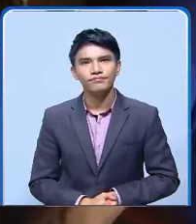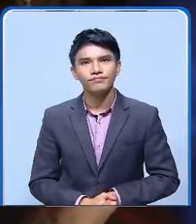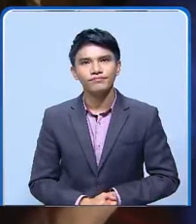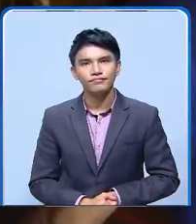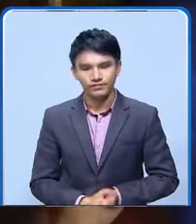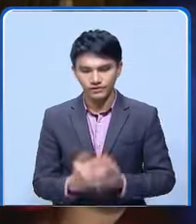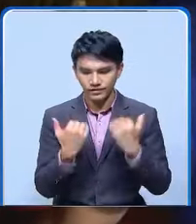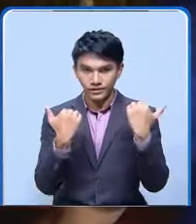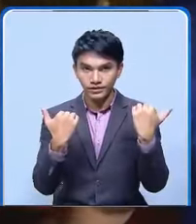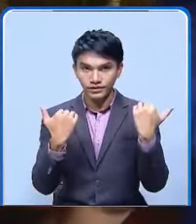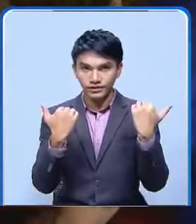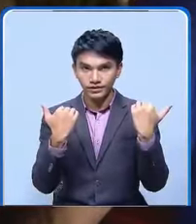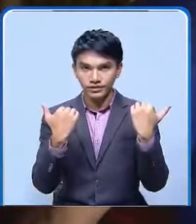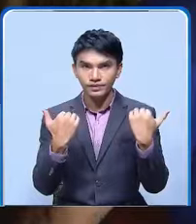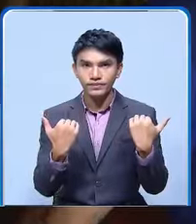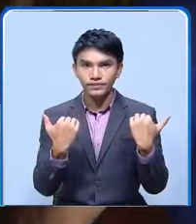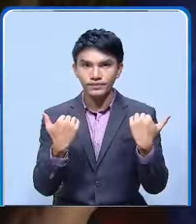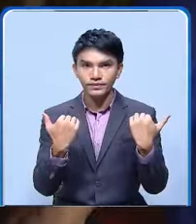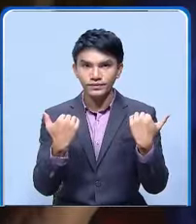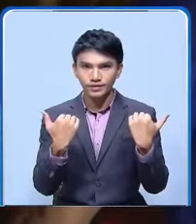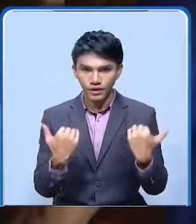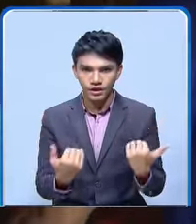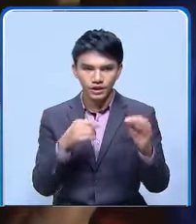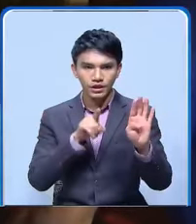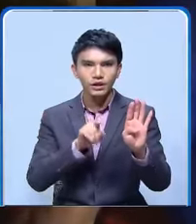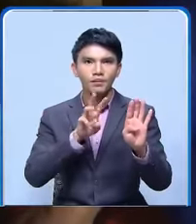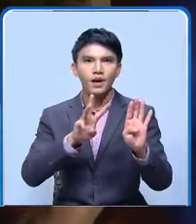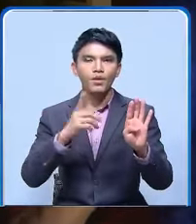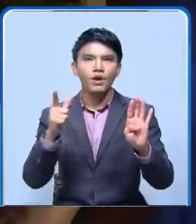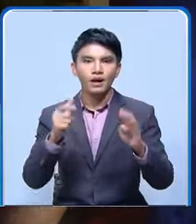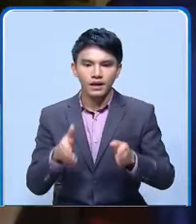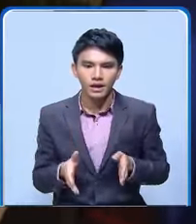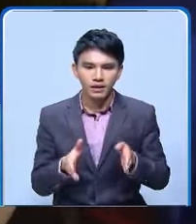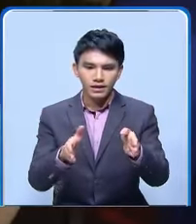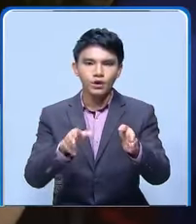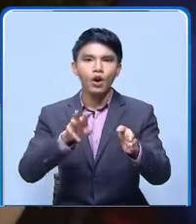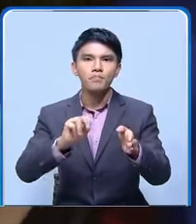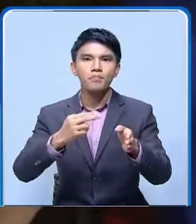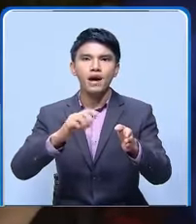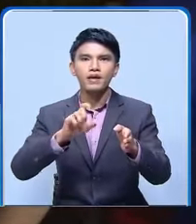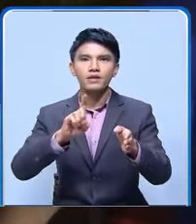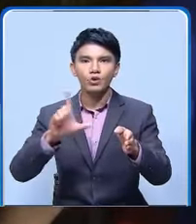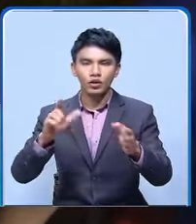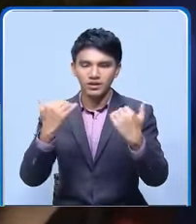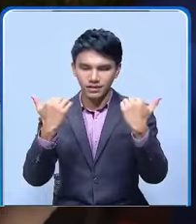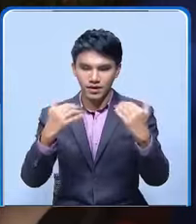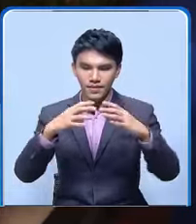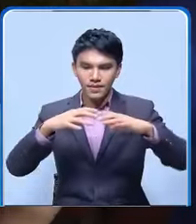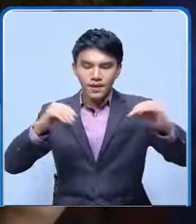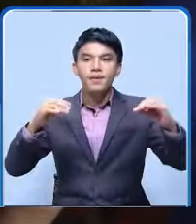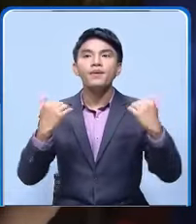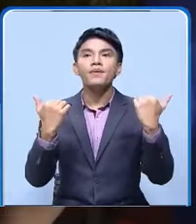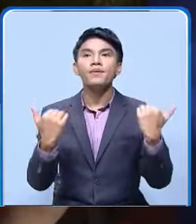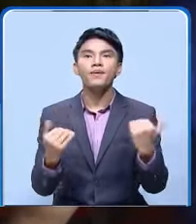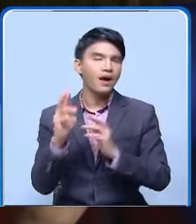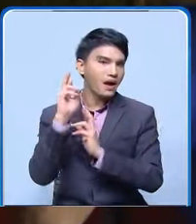ตอนนี้นะครับบอกว่าภายในหมู่บ้านเวียงทองที่ถนนไม่โดนในอำเภอเมืองเชียงใหม่ตอนนี้เนี่ยถูกตัดน้ำตัดไฟเกือบหมดแล้วนะครับทำให้วันนี้ทีม